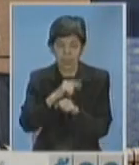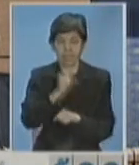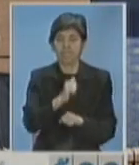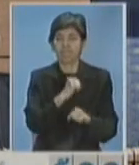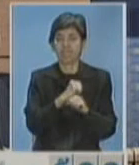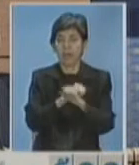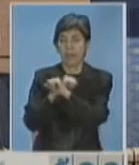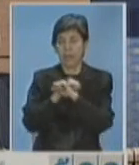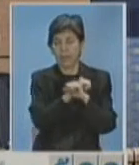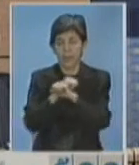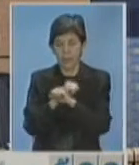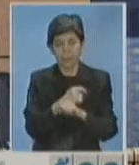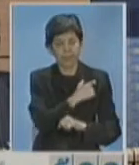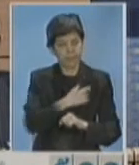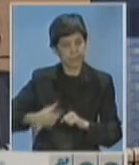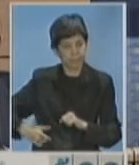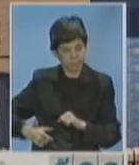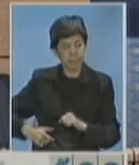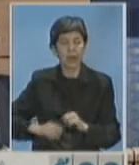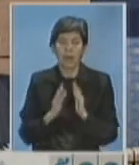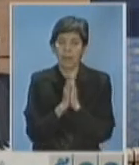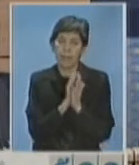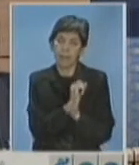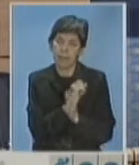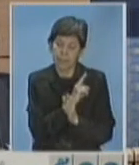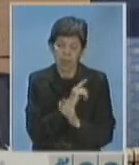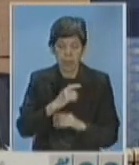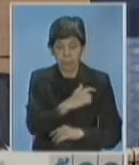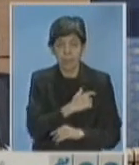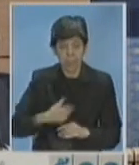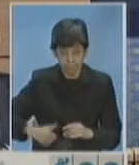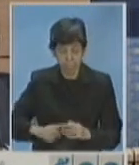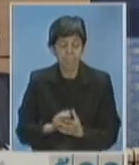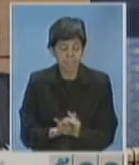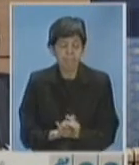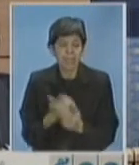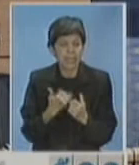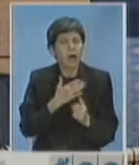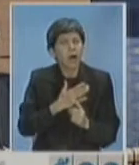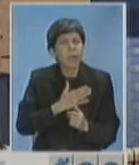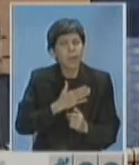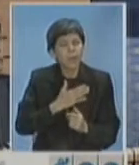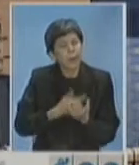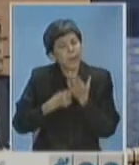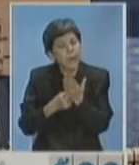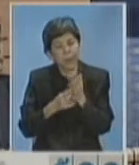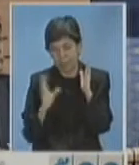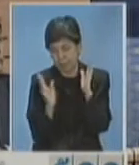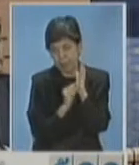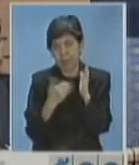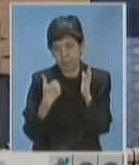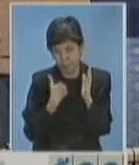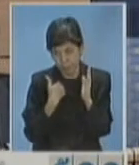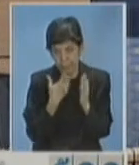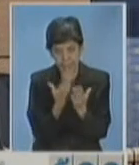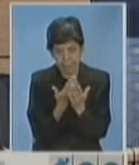ในการปกป้องเทิดทูนสถาบันชาติศาสนาและพระมหากษัตริย์ท่านประธานครับนี่คือสิ่งที่ผมได้เสนอให้ใส่เอาไว้หรือ